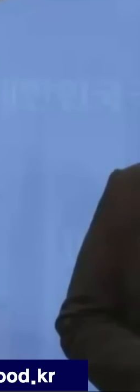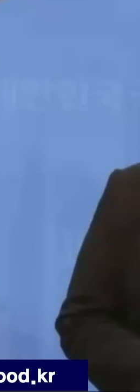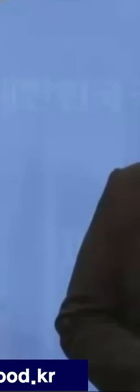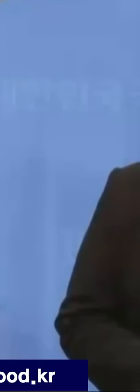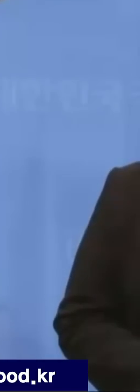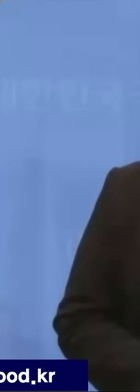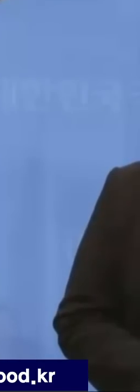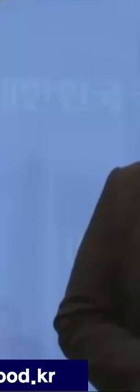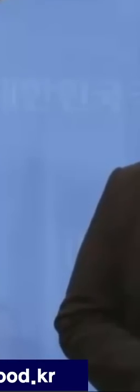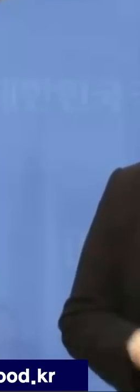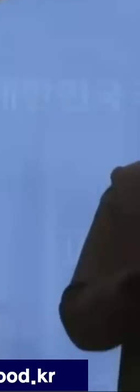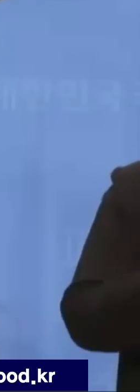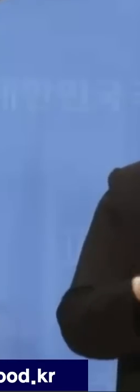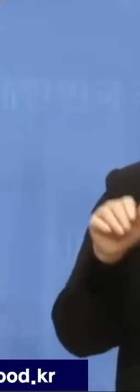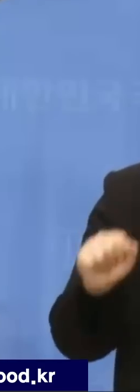예,